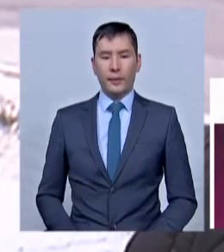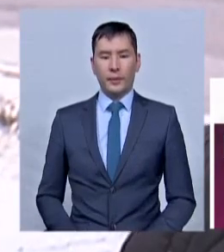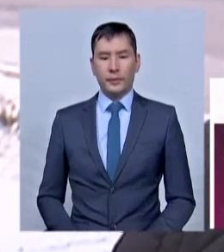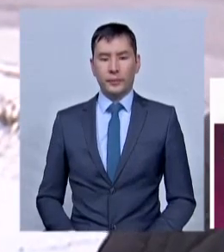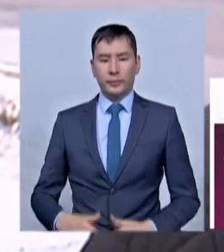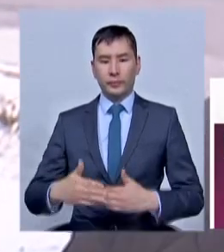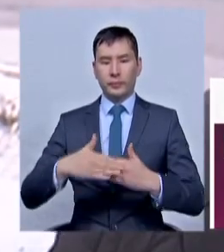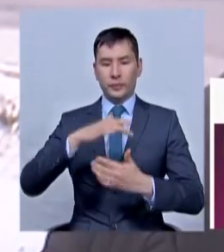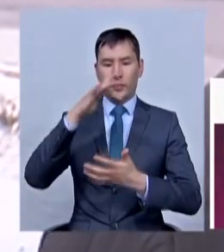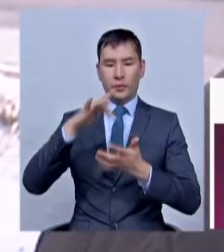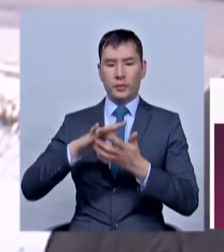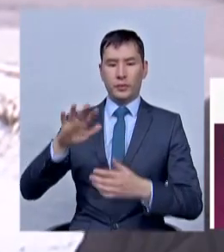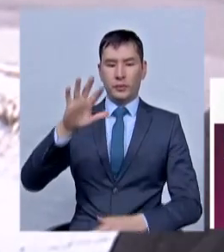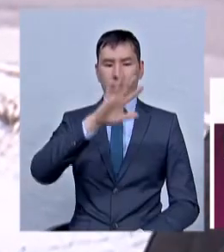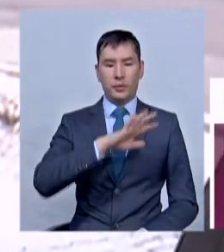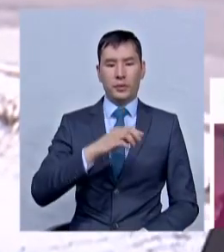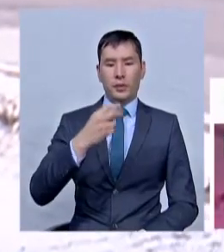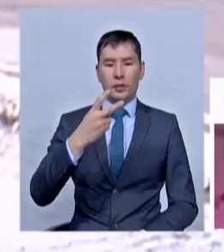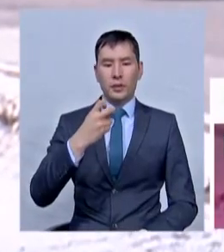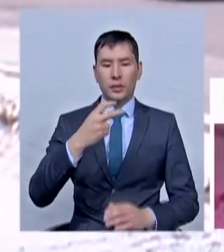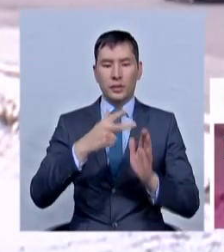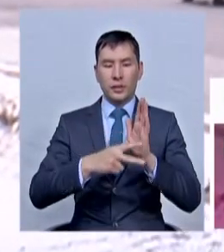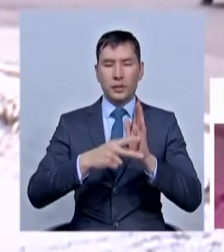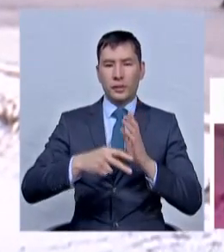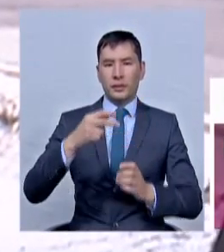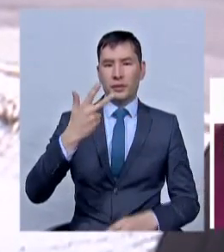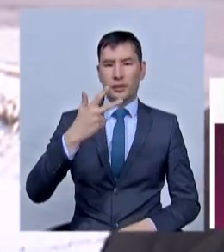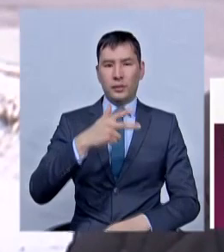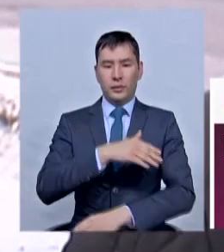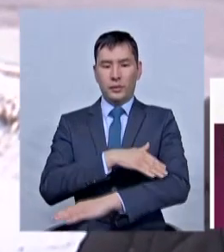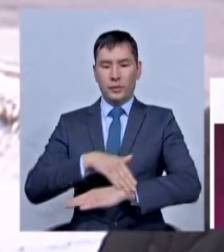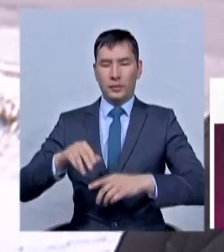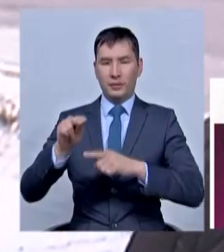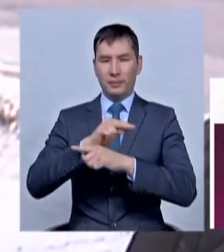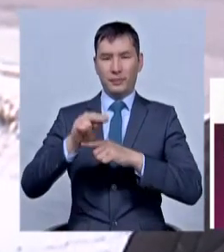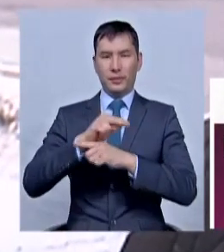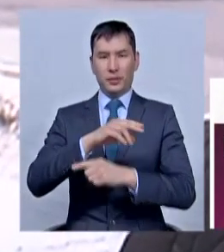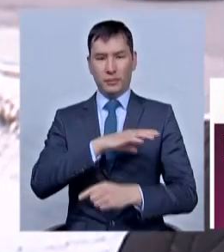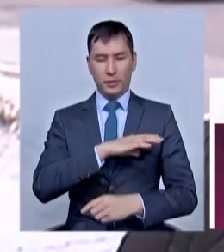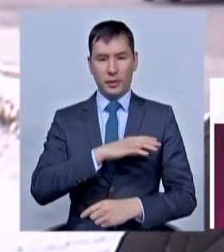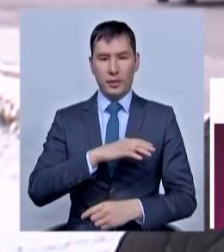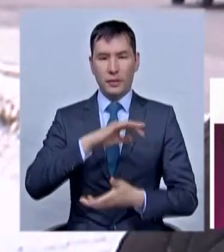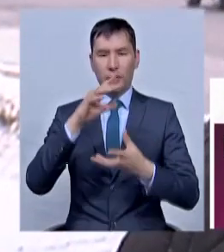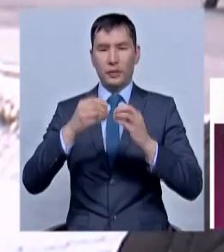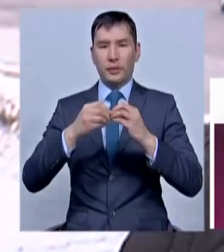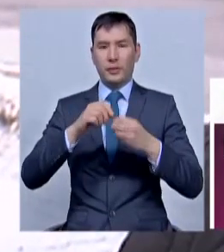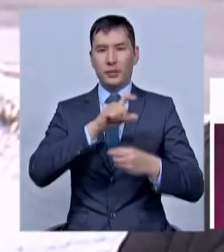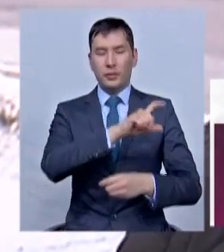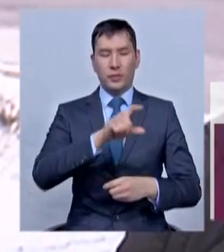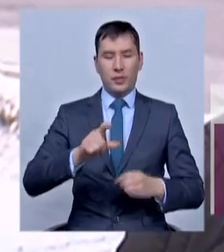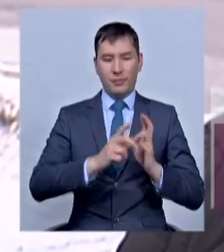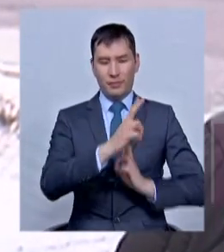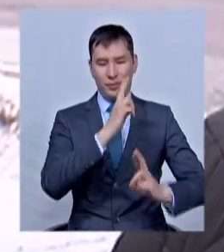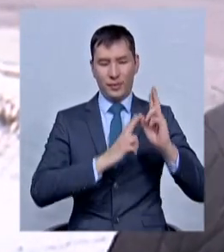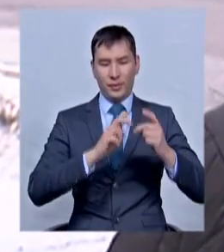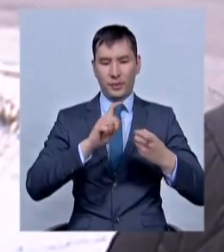200 қала бойынша 283 көше жөнделді, яғни жоспардан тыс қалан қала тұрғындарының сұранысымен екінші